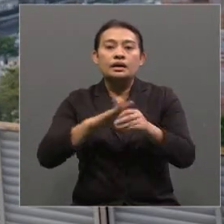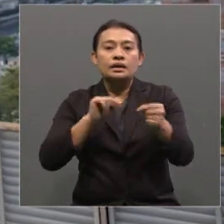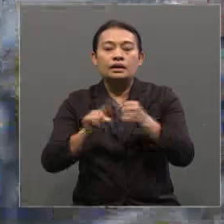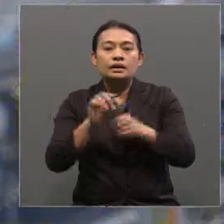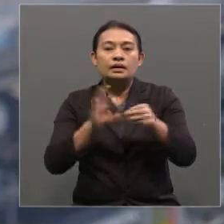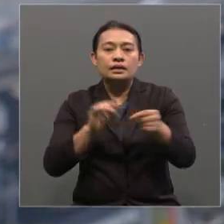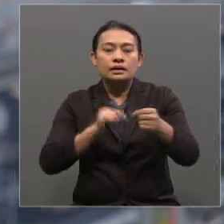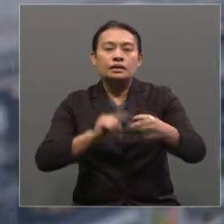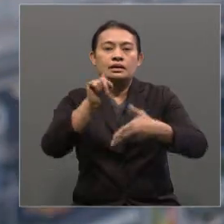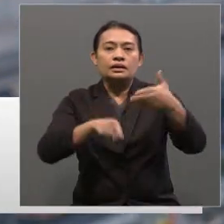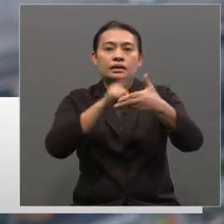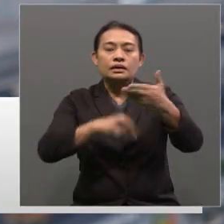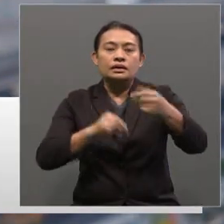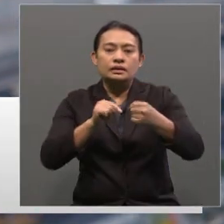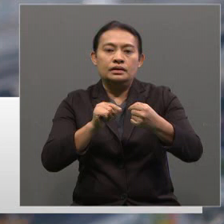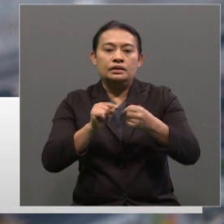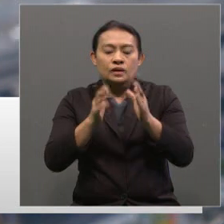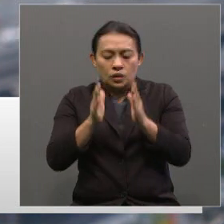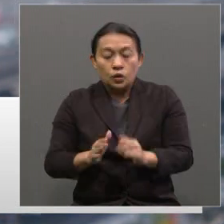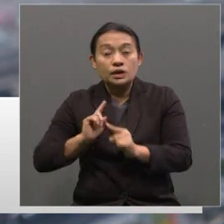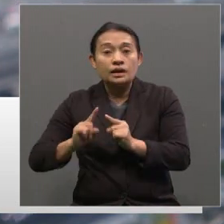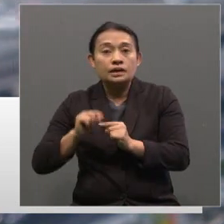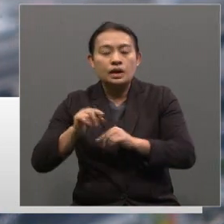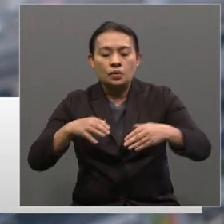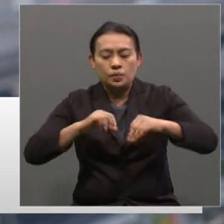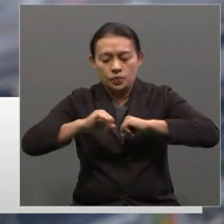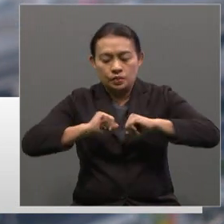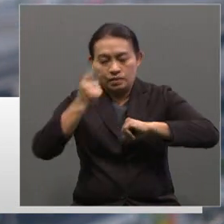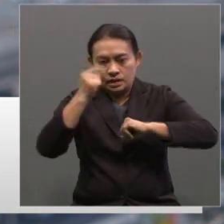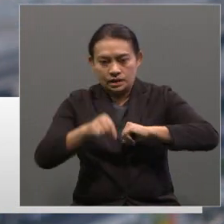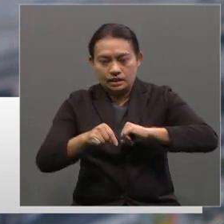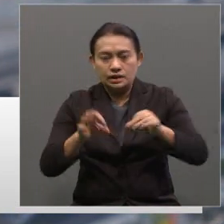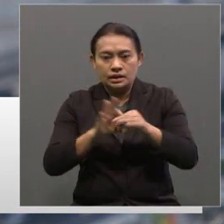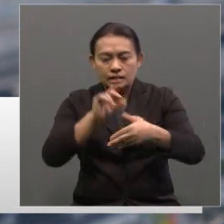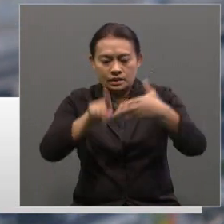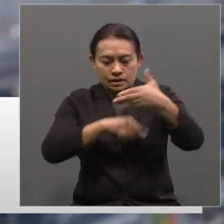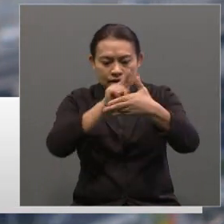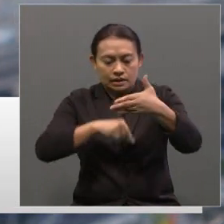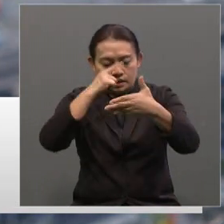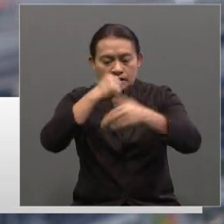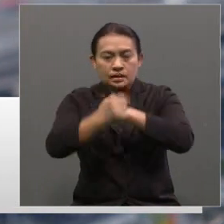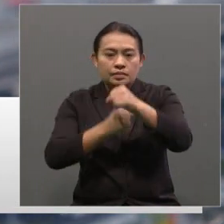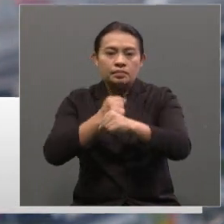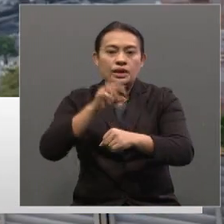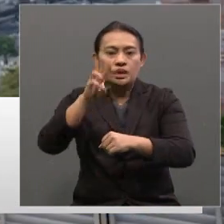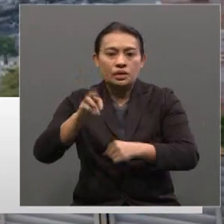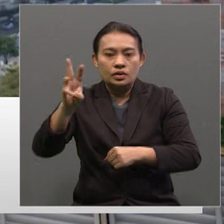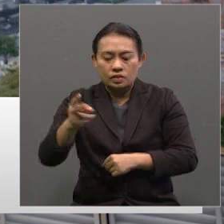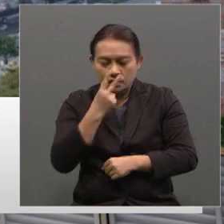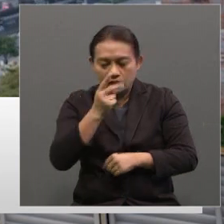ดสนามเลือกตั้งนะครับกับคนที่จะเป็นคนรุ่นใหม่ในส่วนของการเลือกตั้งไทยปี66ครั้งนี้เรา